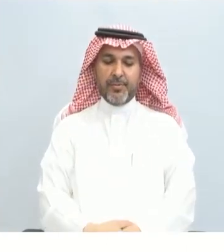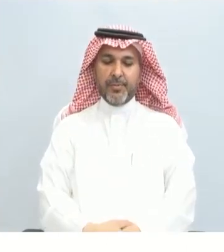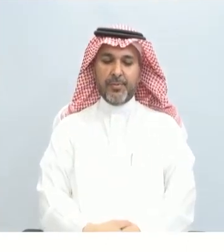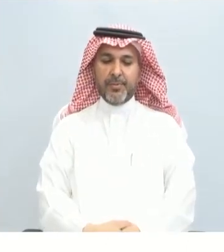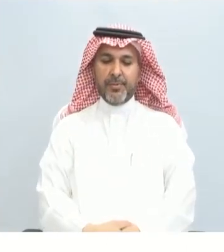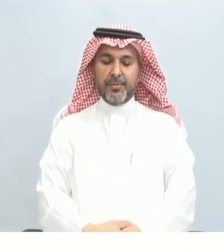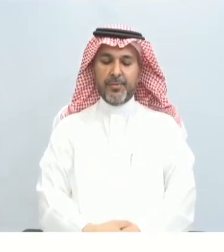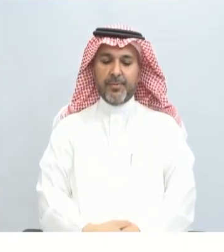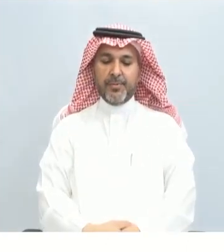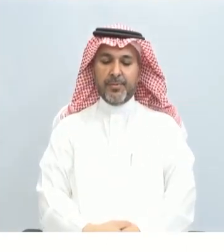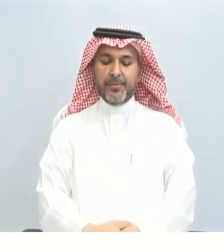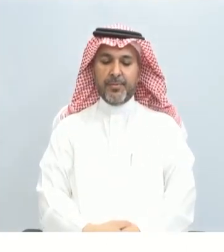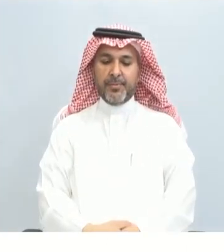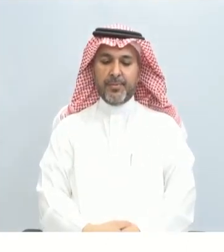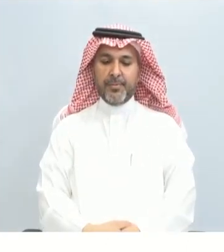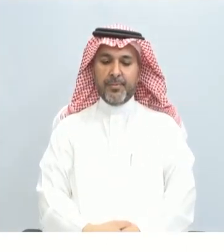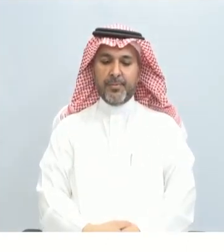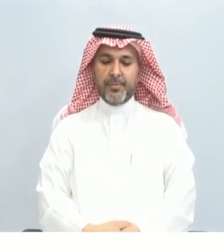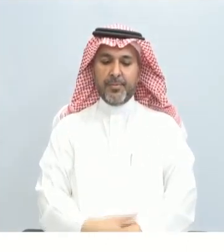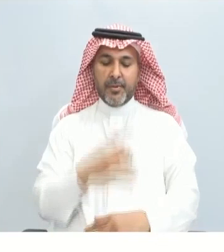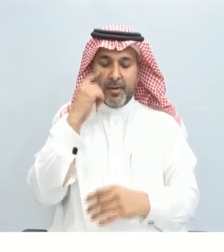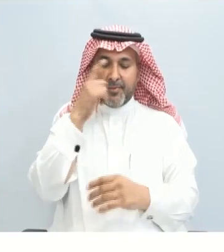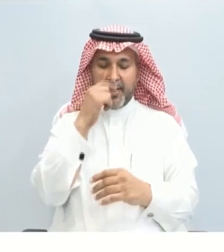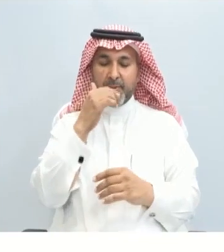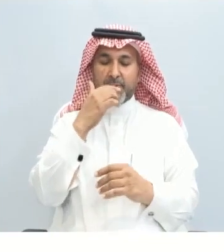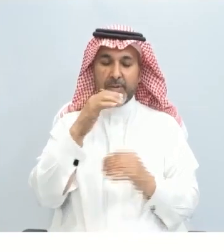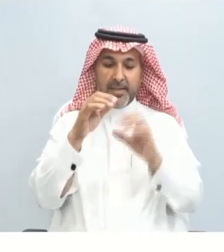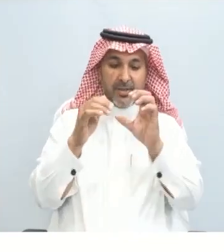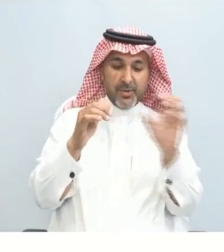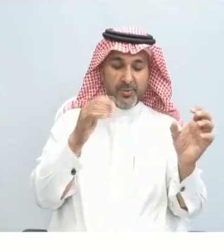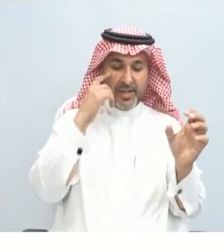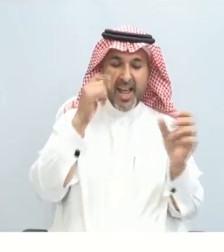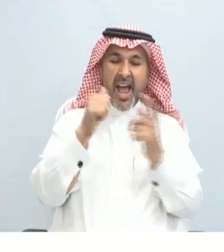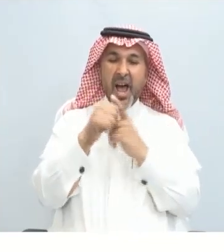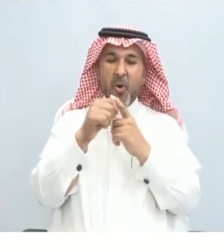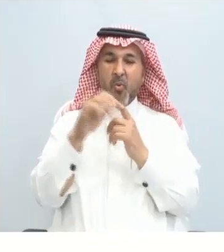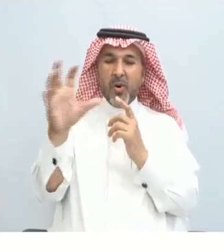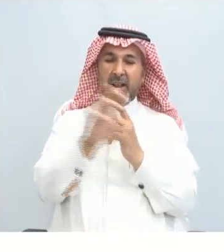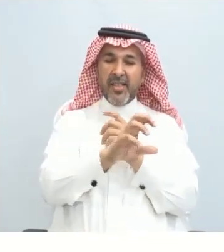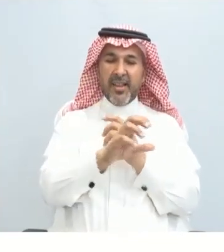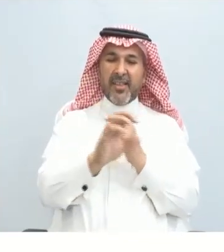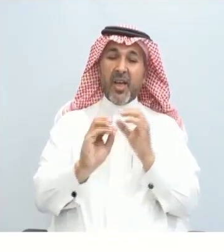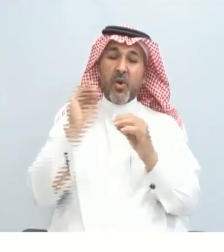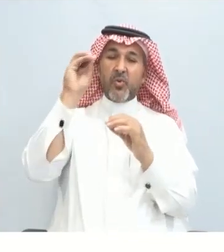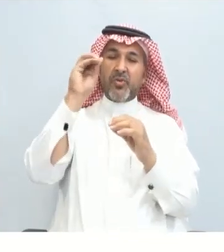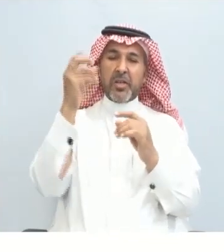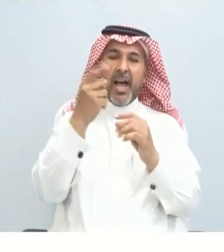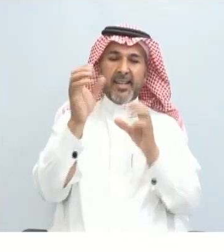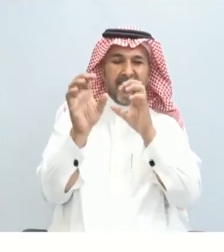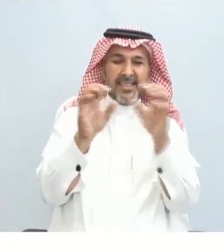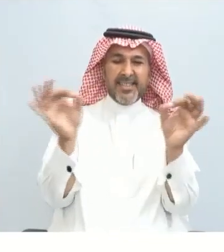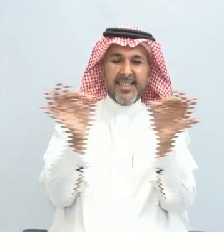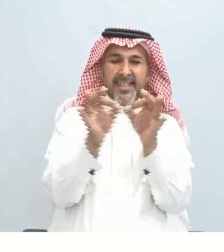انه اذا كان عندك اي اس نزله على السطر وهذه من مزايا اللوغاريتمات حقيقه وبالتالي الناتج ش صير